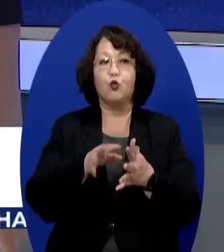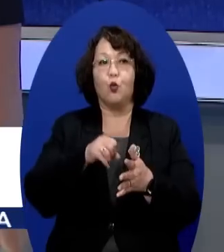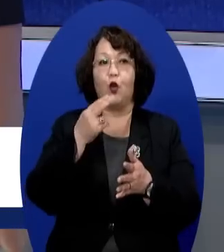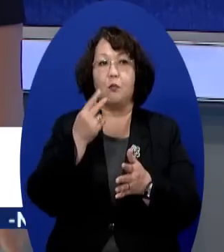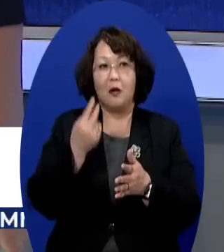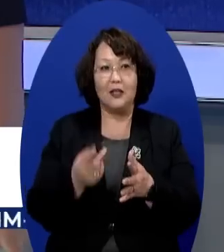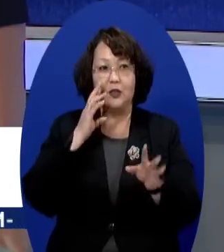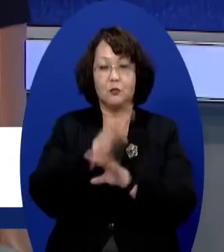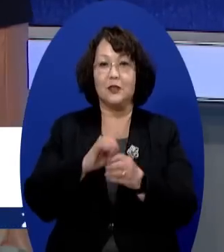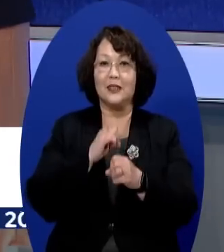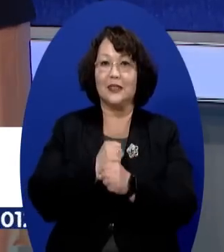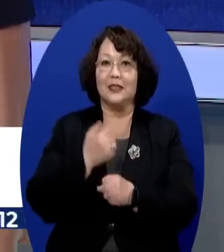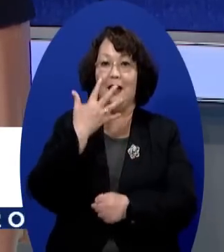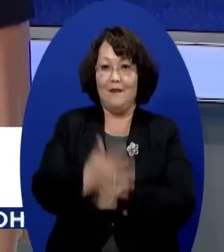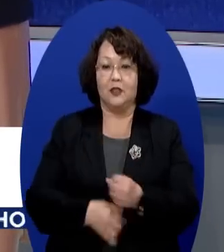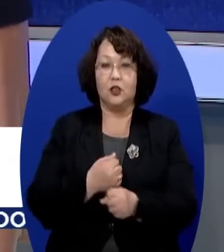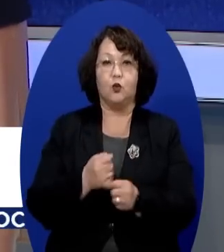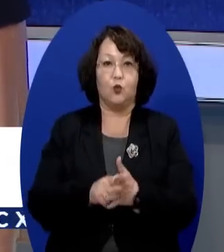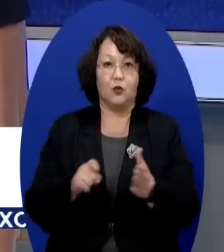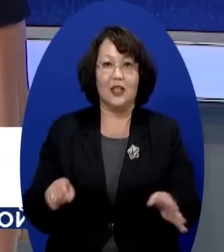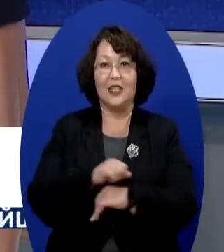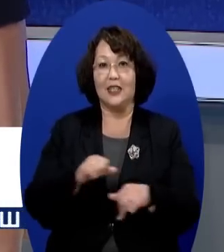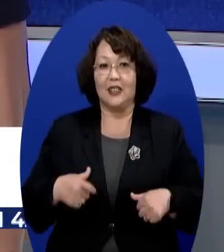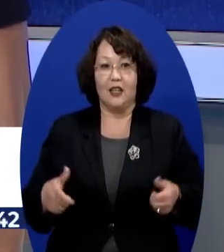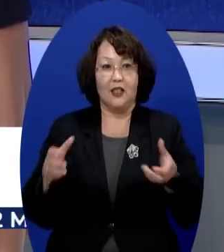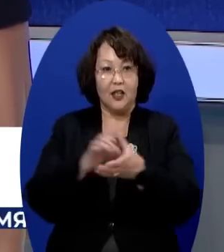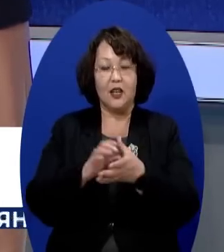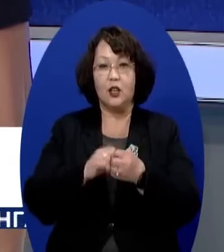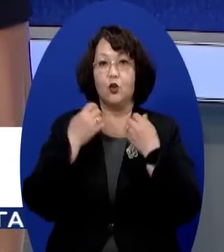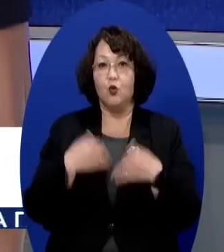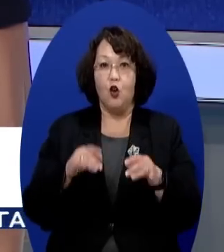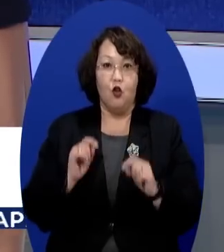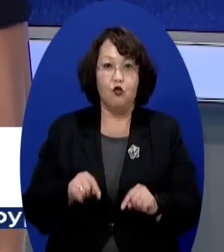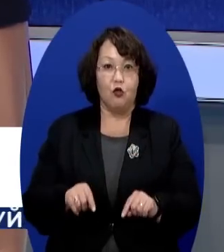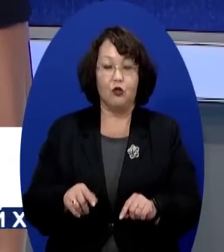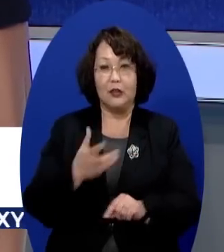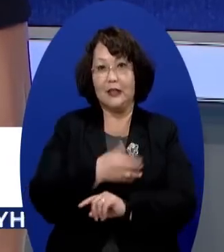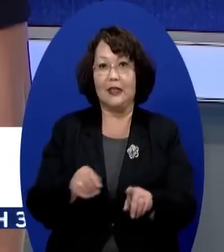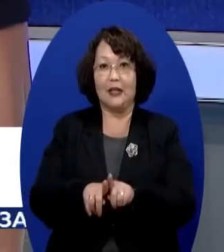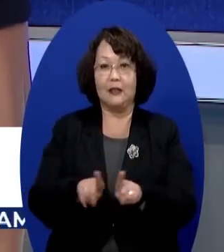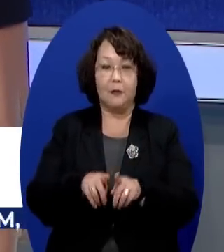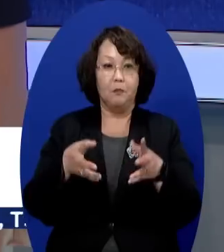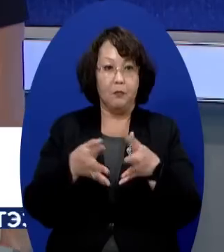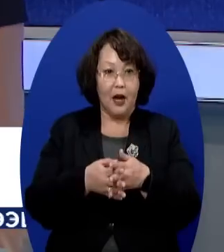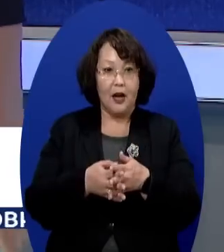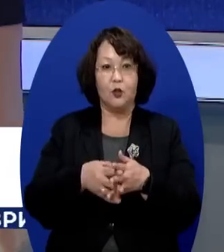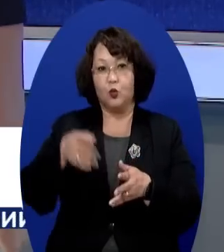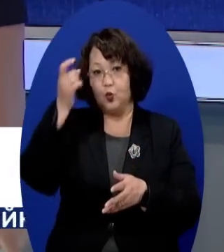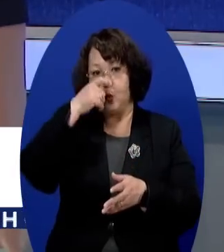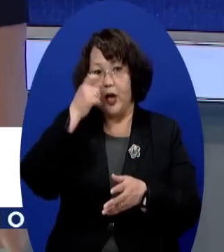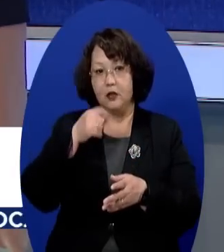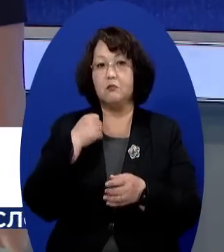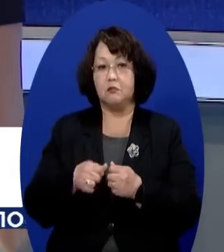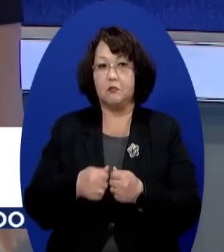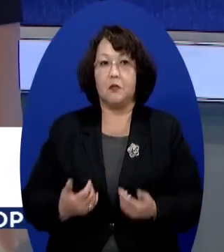хөтөлбөрийг хэрэгжүүлэхдээ 5 жилийн хугацаатаагаар эргэддэг гэрээ хийсэн. Тэгэхээр өнөөдөр ч гэсэн энэ өртгөөрөө орон сууцаа одоо түрээсэлж байна гэсэн